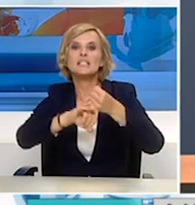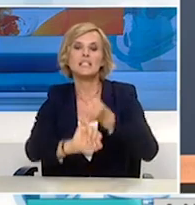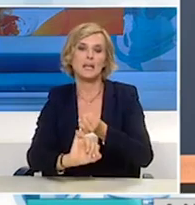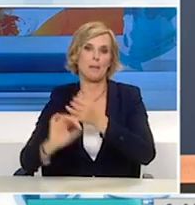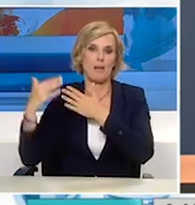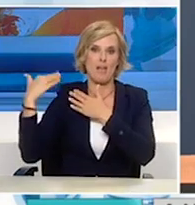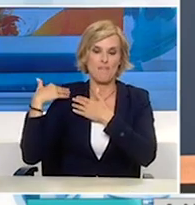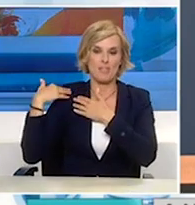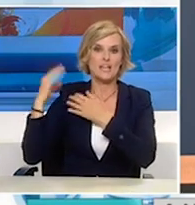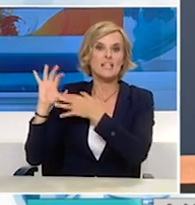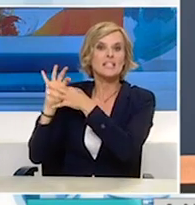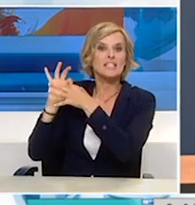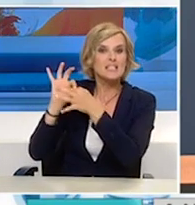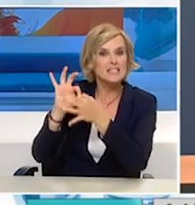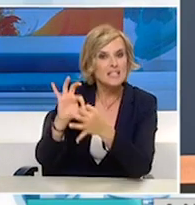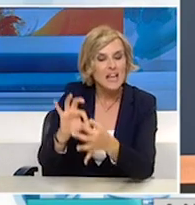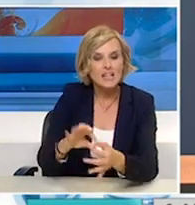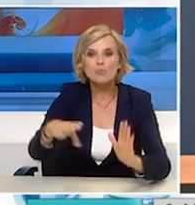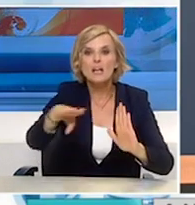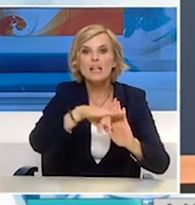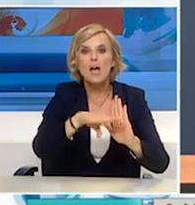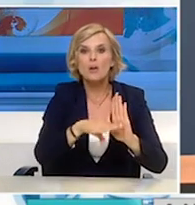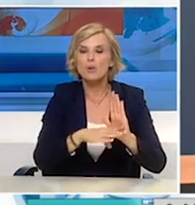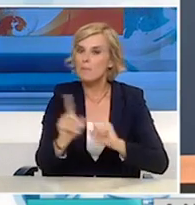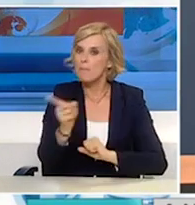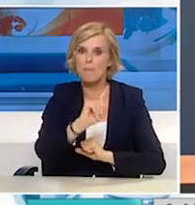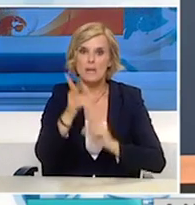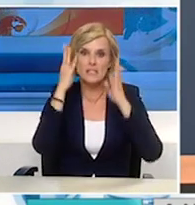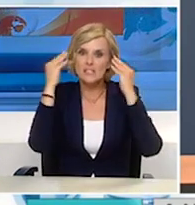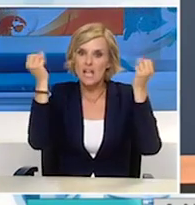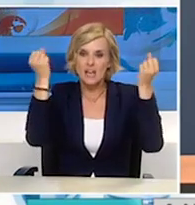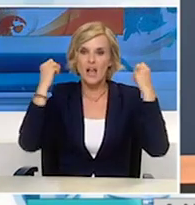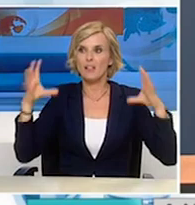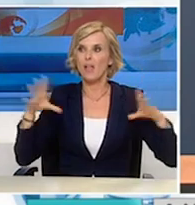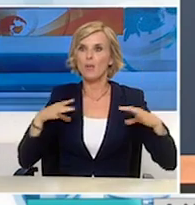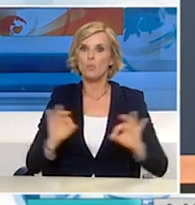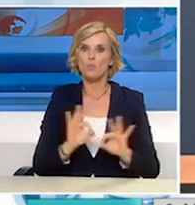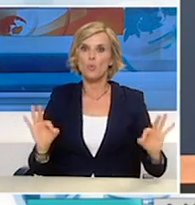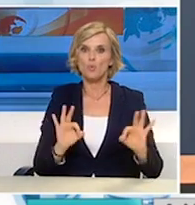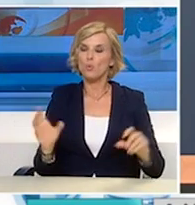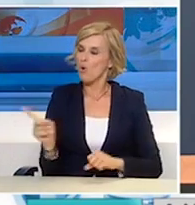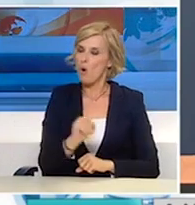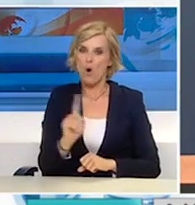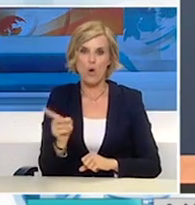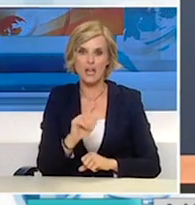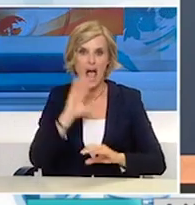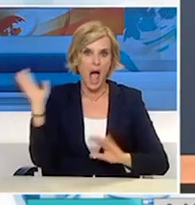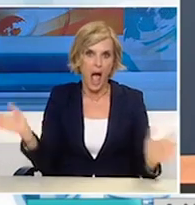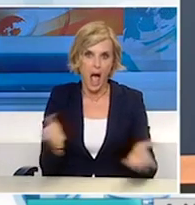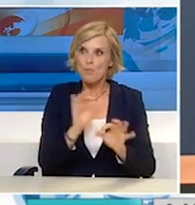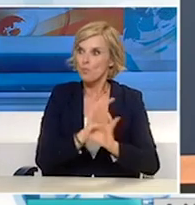ευθύνης. Συνεχίζουμε να τηρούμε τους κανόνες. Δεν πρέπει για κανέναν λόγο να χαλαρώσουμε. Γιατί